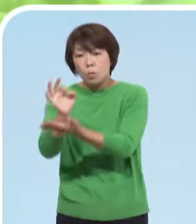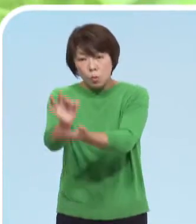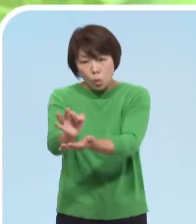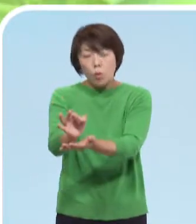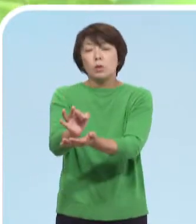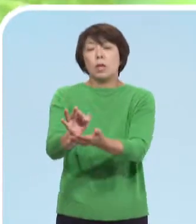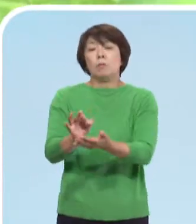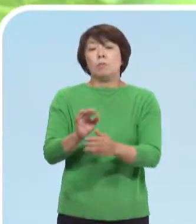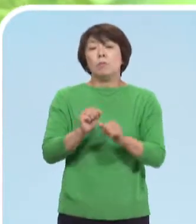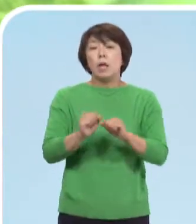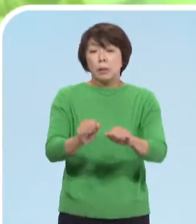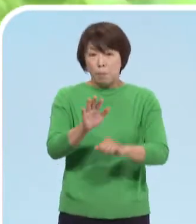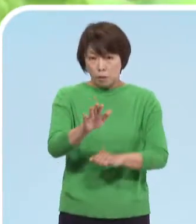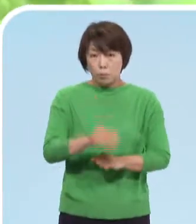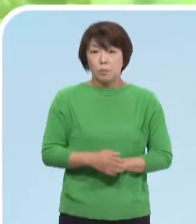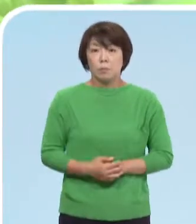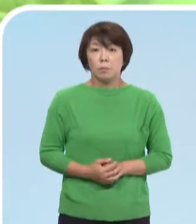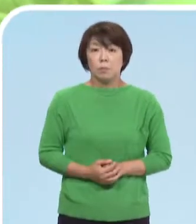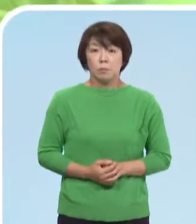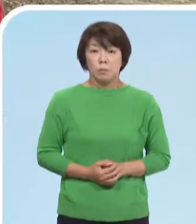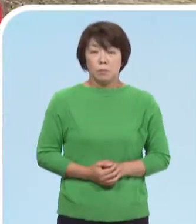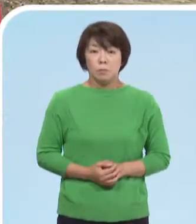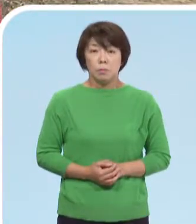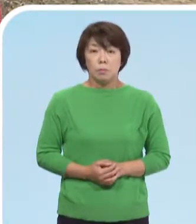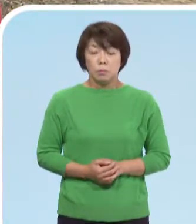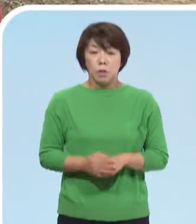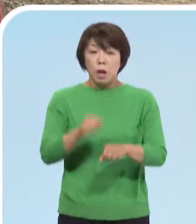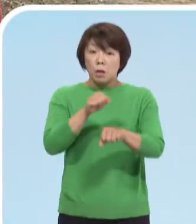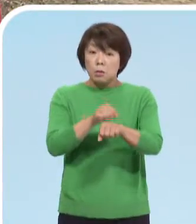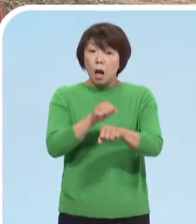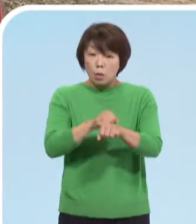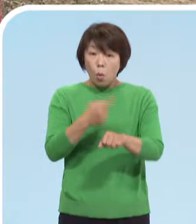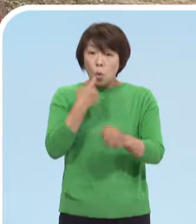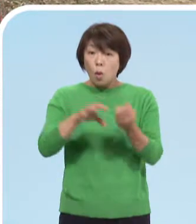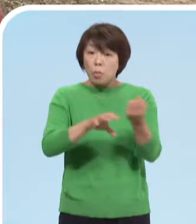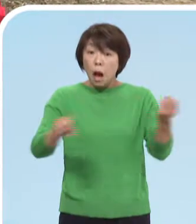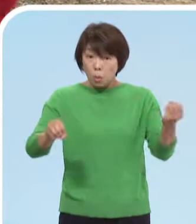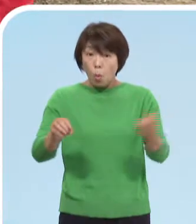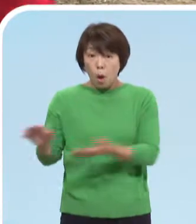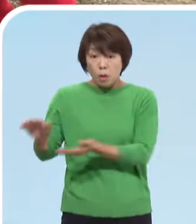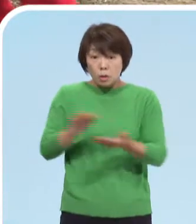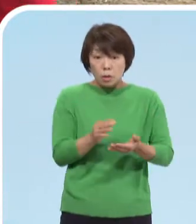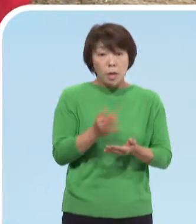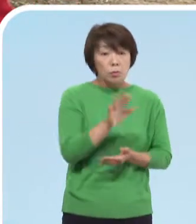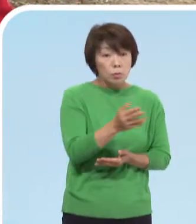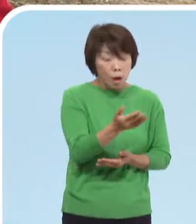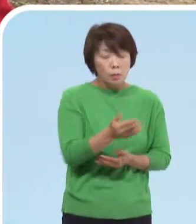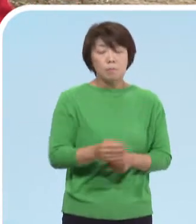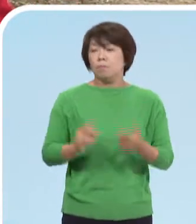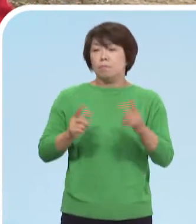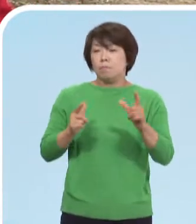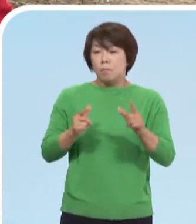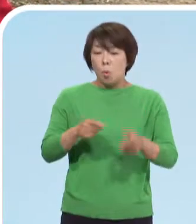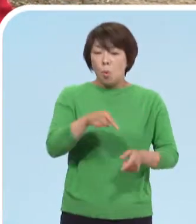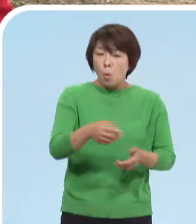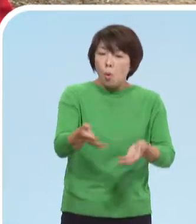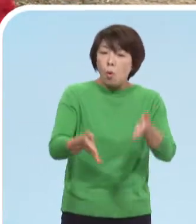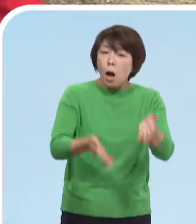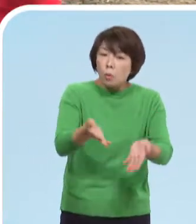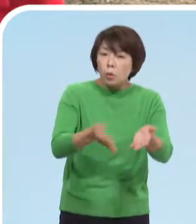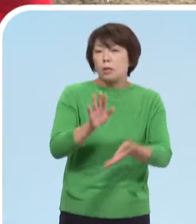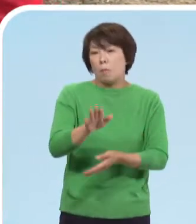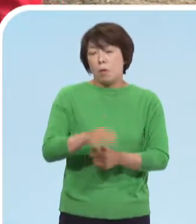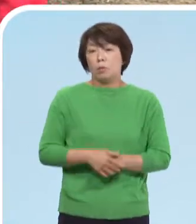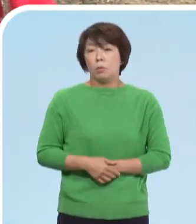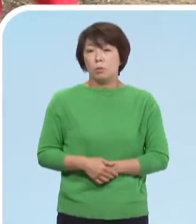給させていただいている施設になります。 なるほど。原料のこう大根ってこう仕入れてるんですよね、これね。 いや、こちらの方で育ててます。 あ、